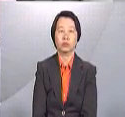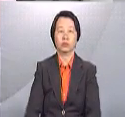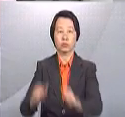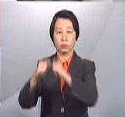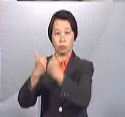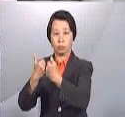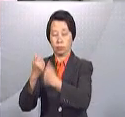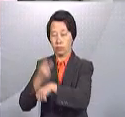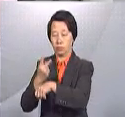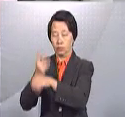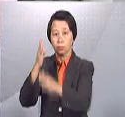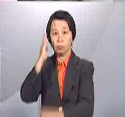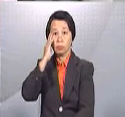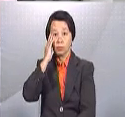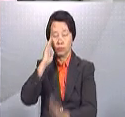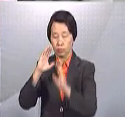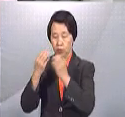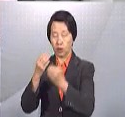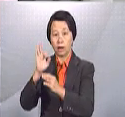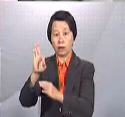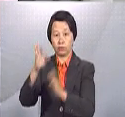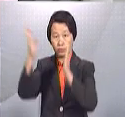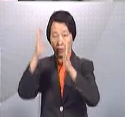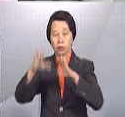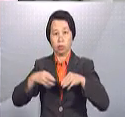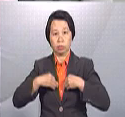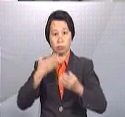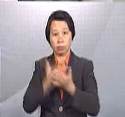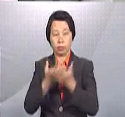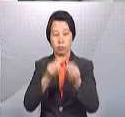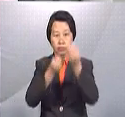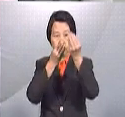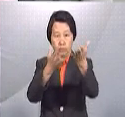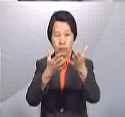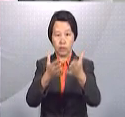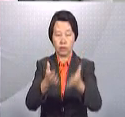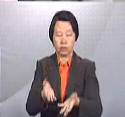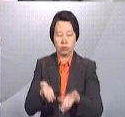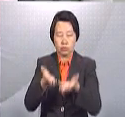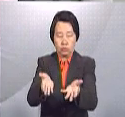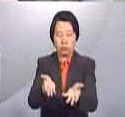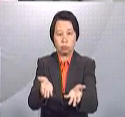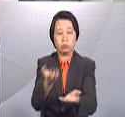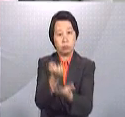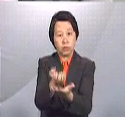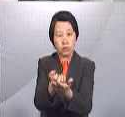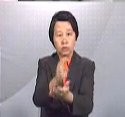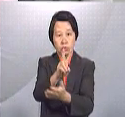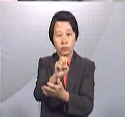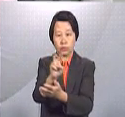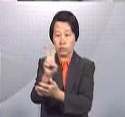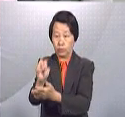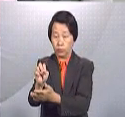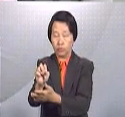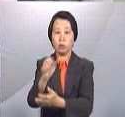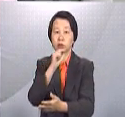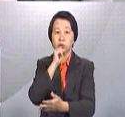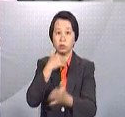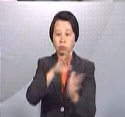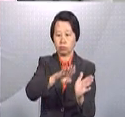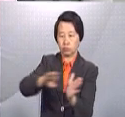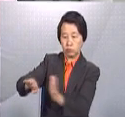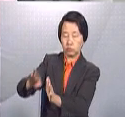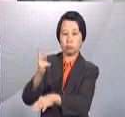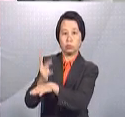Persatuan Kontraktor Bumi Putra Kelas F Malaysia menyambut baik pengumuman pakej rangsangan ekonomi 2020 yang tidak